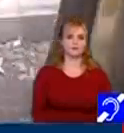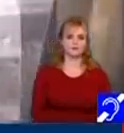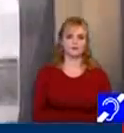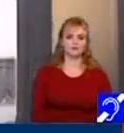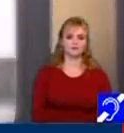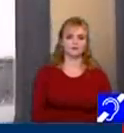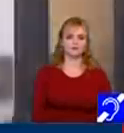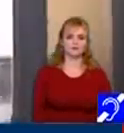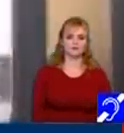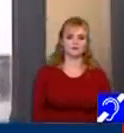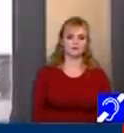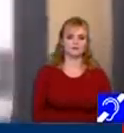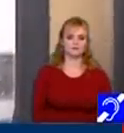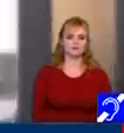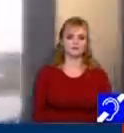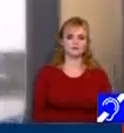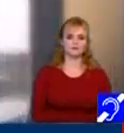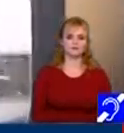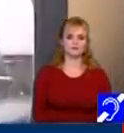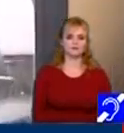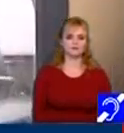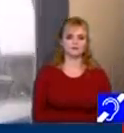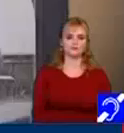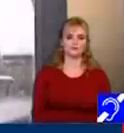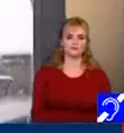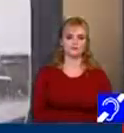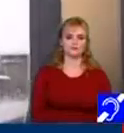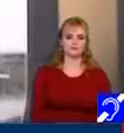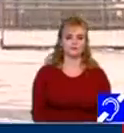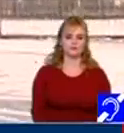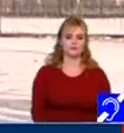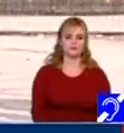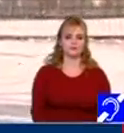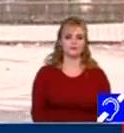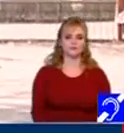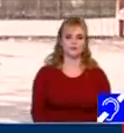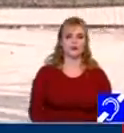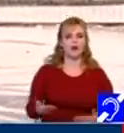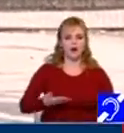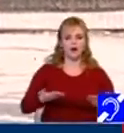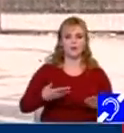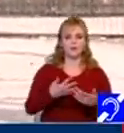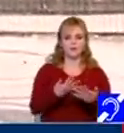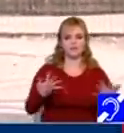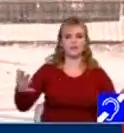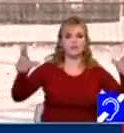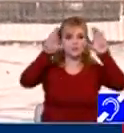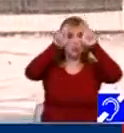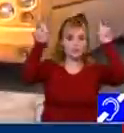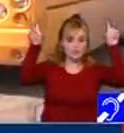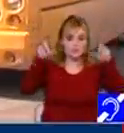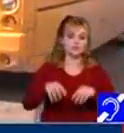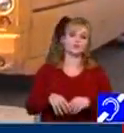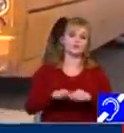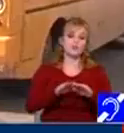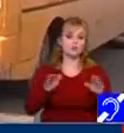Am mers în instituții de învățământ, am cunoscut copii